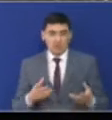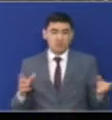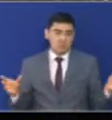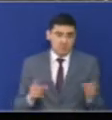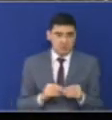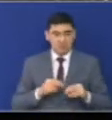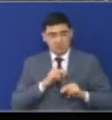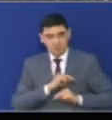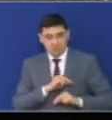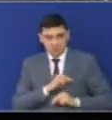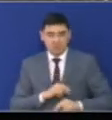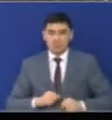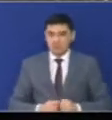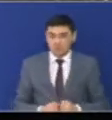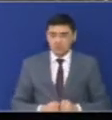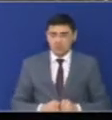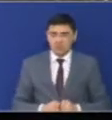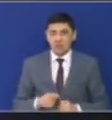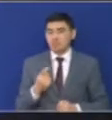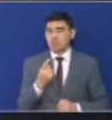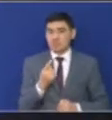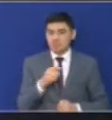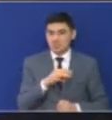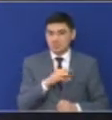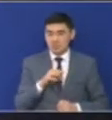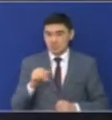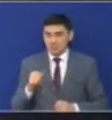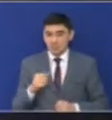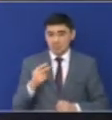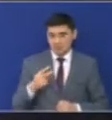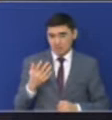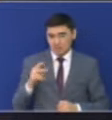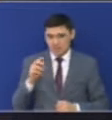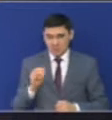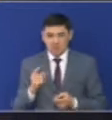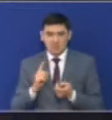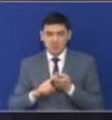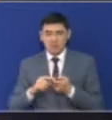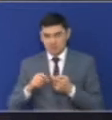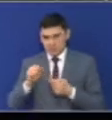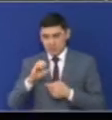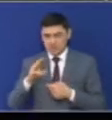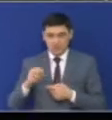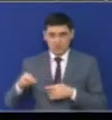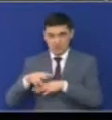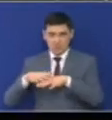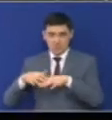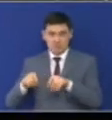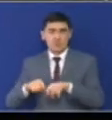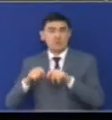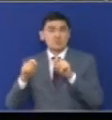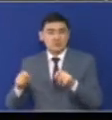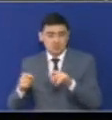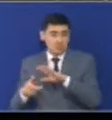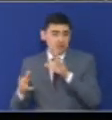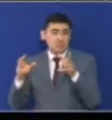светлого будущего нашей страны. 1 марта отмечается 25 лет с момента создания Ассамблеи народа Казахстана. В связи с этим